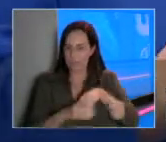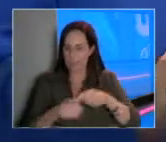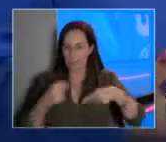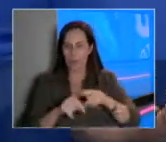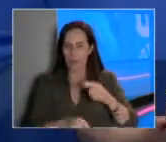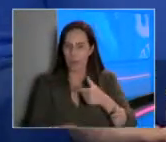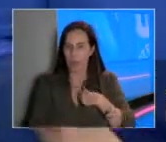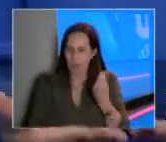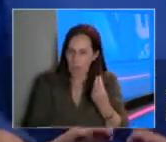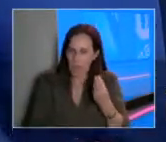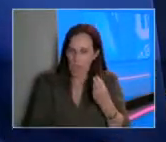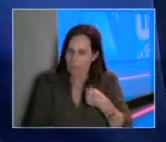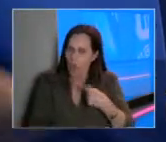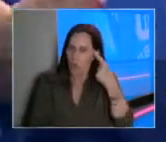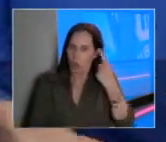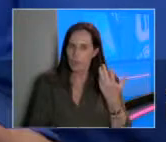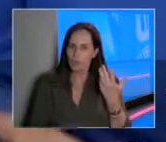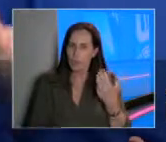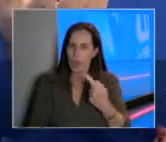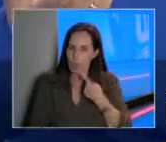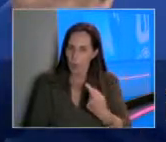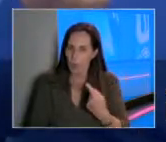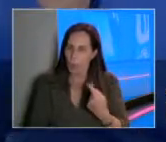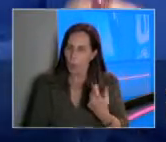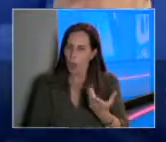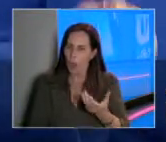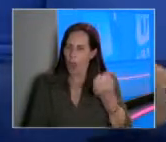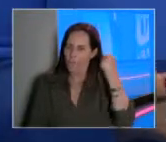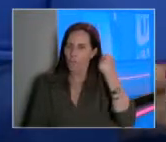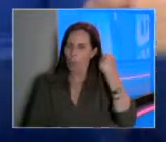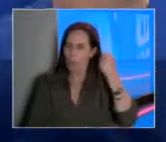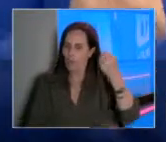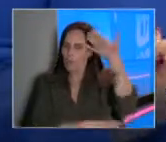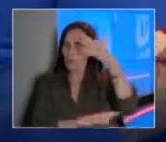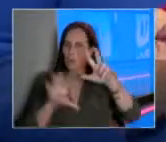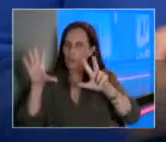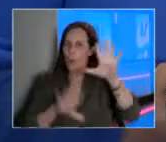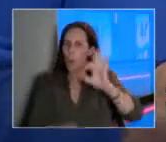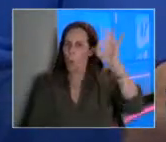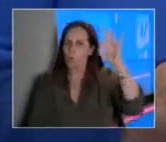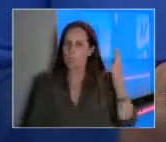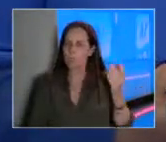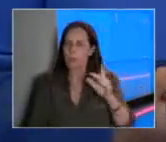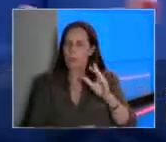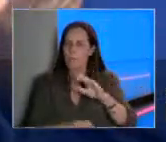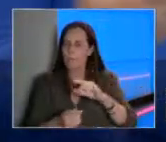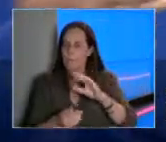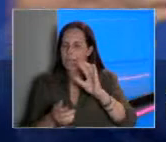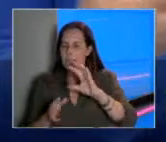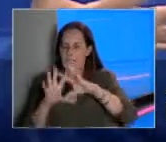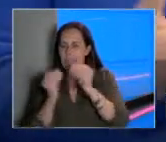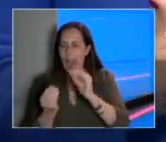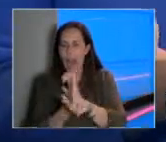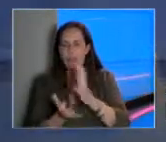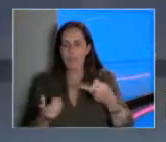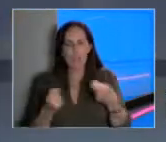אז אנחנו, רגע, אבל אנחנו יודעים שדיברו על ערבות של המדינה בגובה 85% מגובה ההלוואה. אז איפה